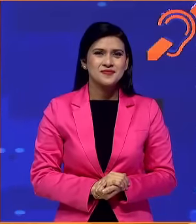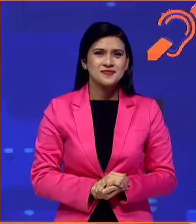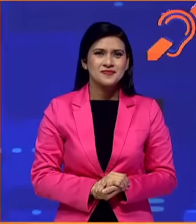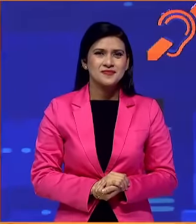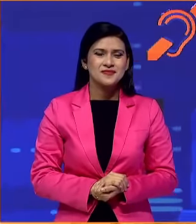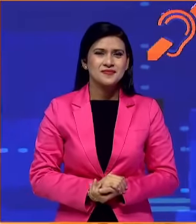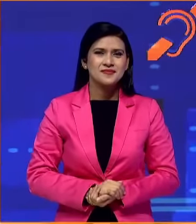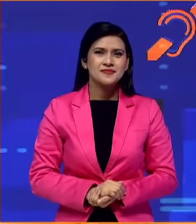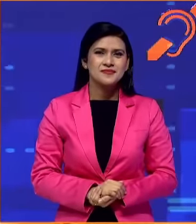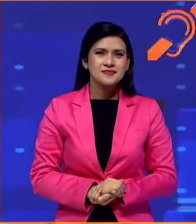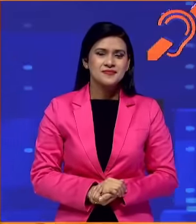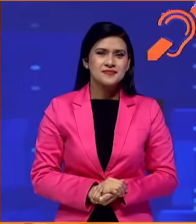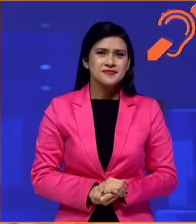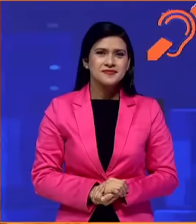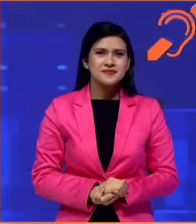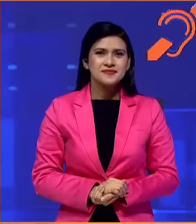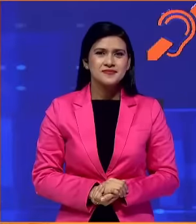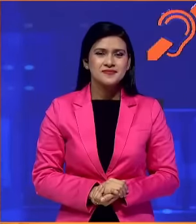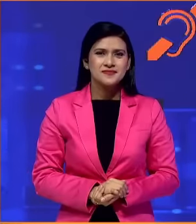हैं।